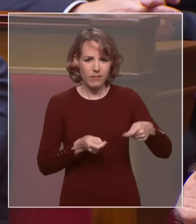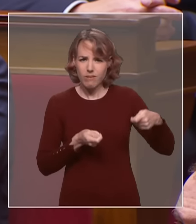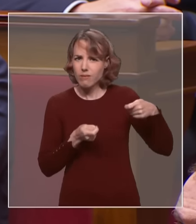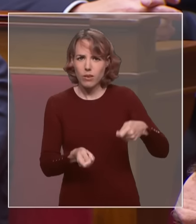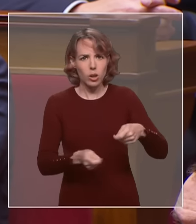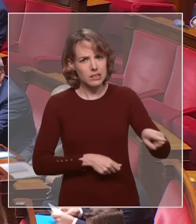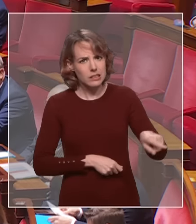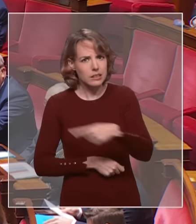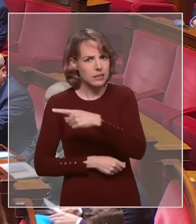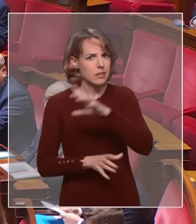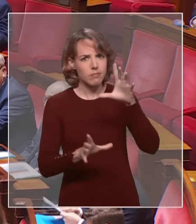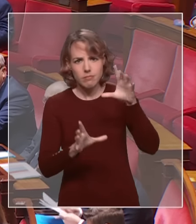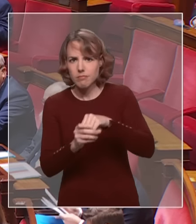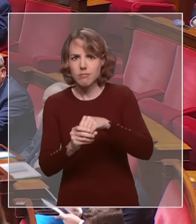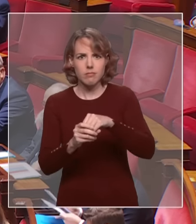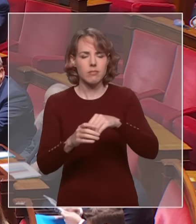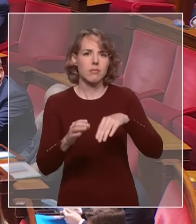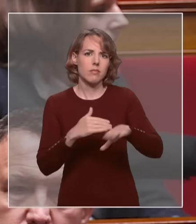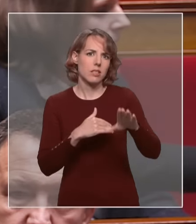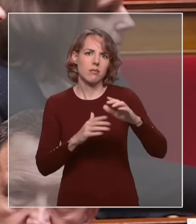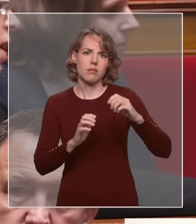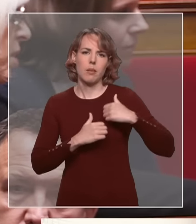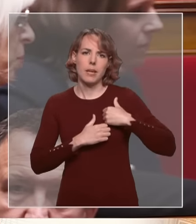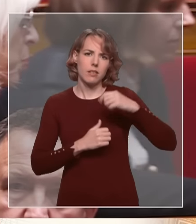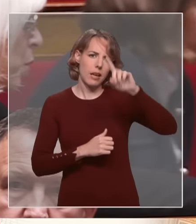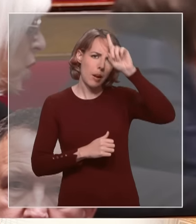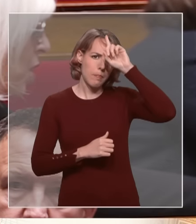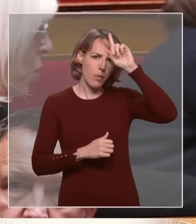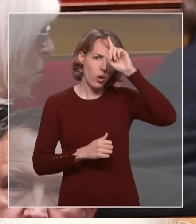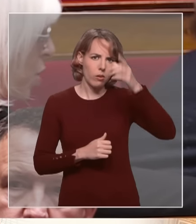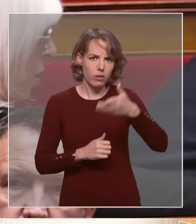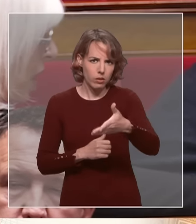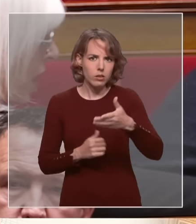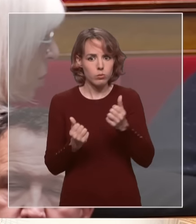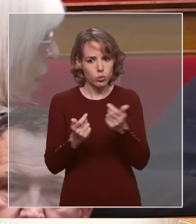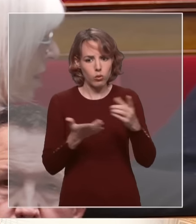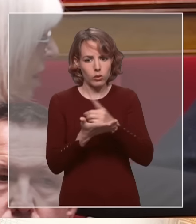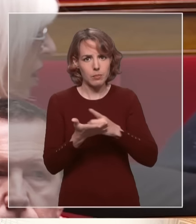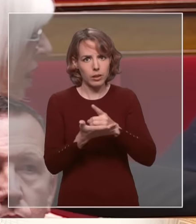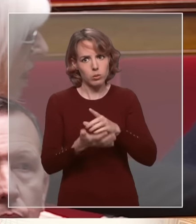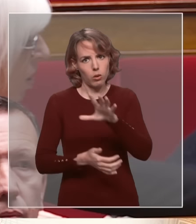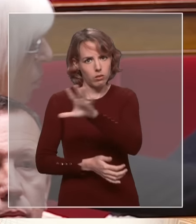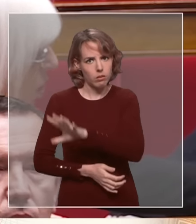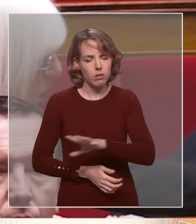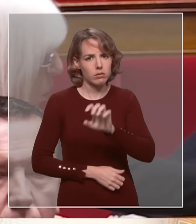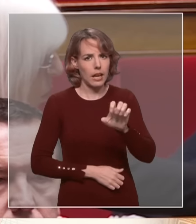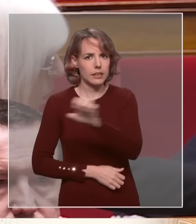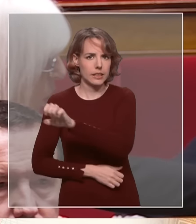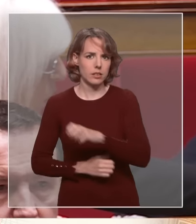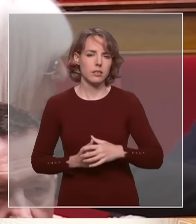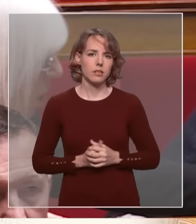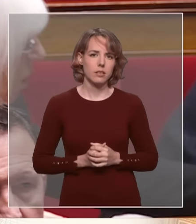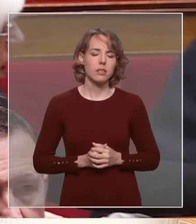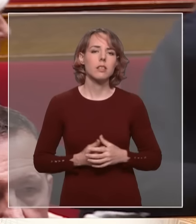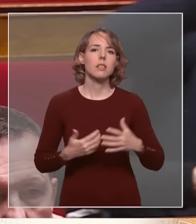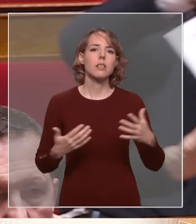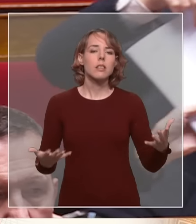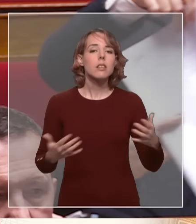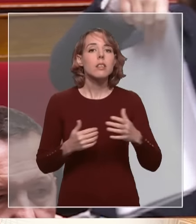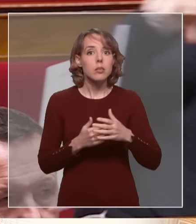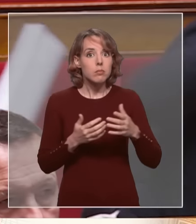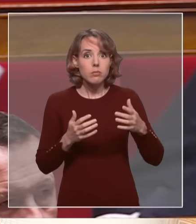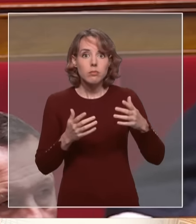départements du Bas-Rhin, du Haut-Rhin et de la Moselle. Depuis des décennies, les interpellations reviennent, les réponses apportées n'ont pas